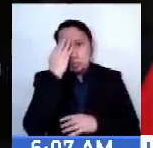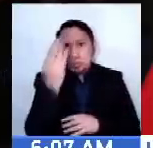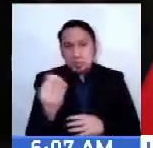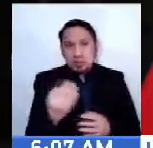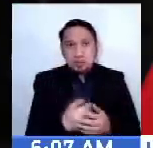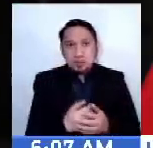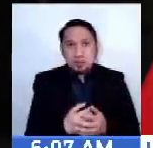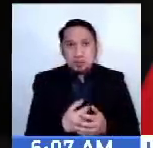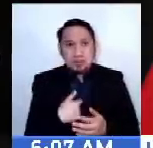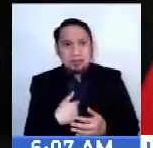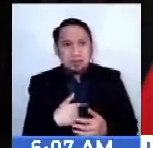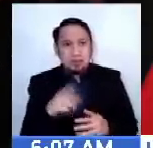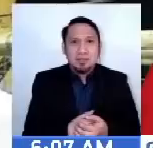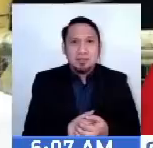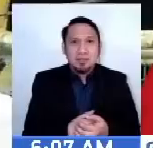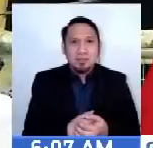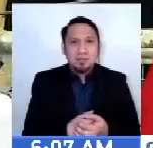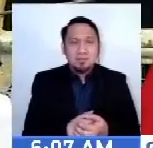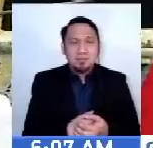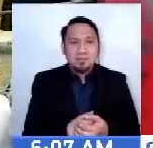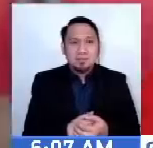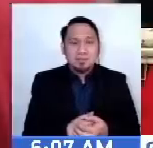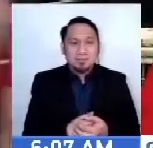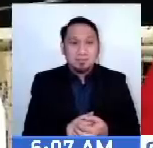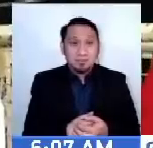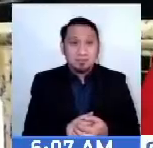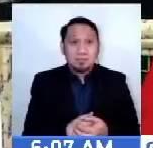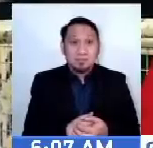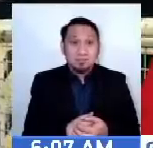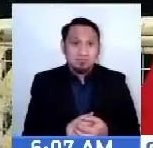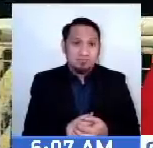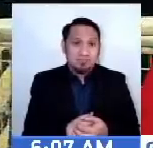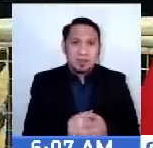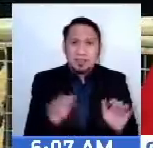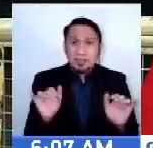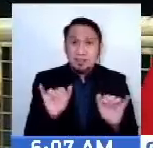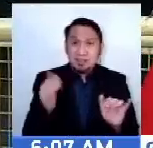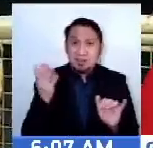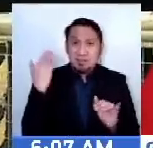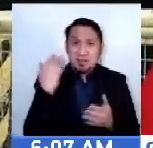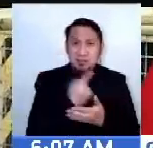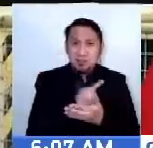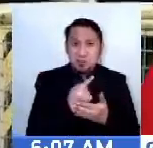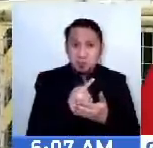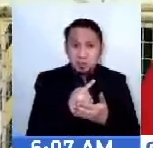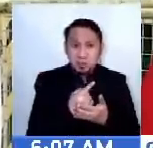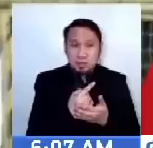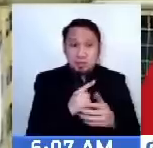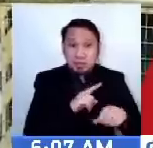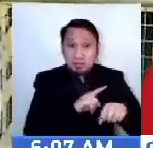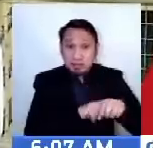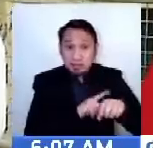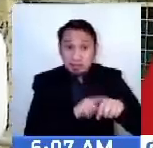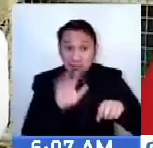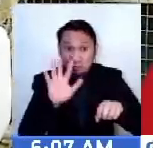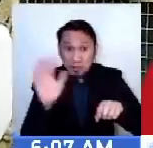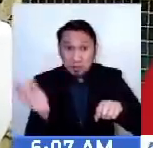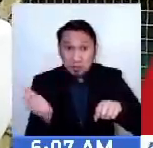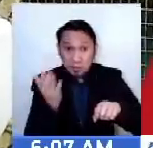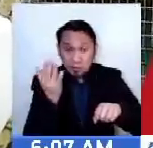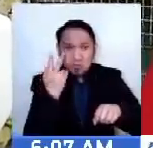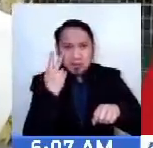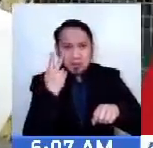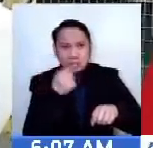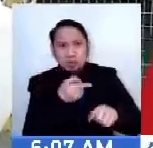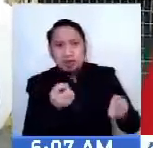Takot-takot kami hindi makauwi. Samantala Maris, sulod ng nakaraang linggo, pagsapit ng alas 5 ng umaga, ganito na yung sitwasyon sa mga provincial bus